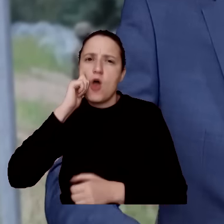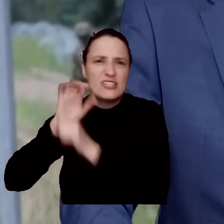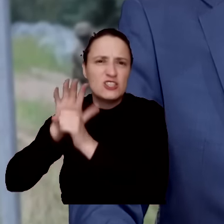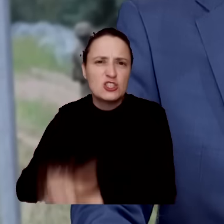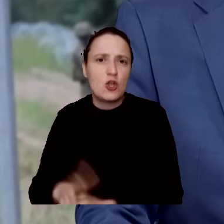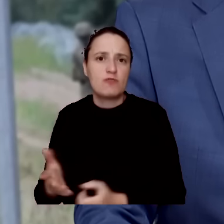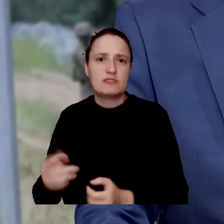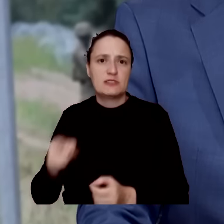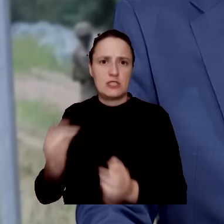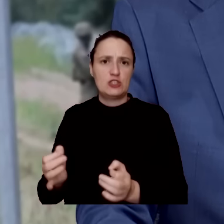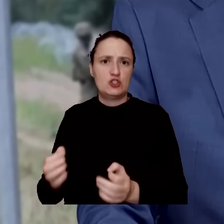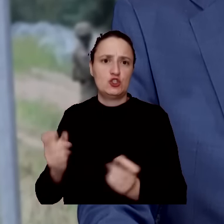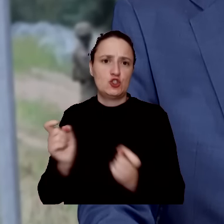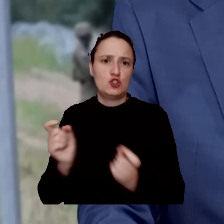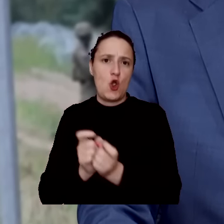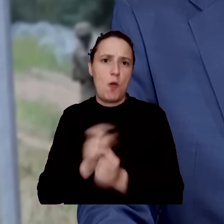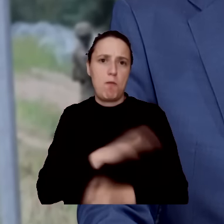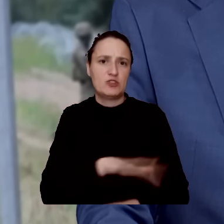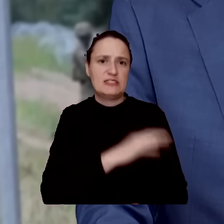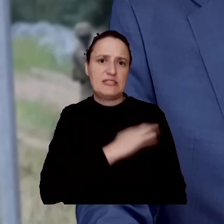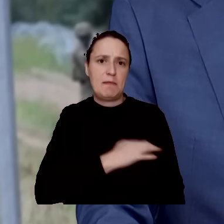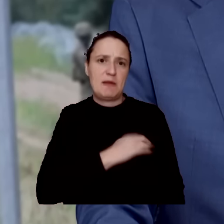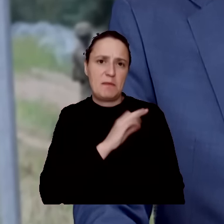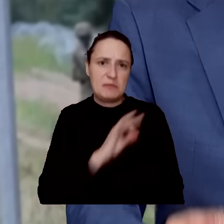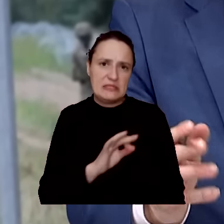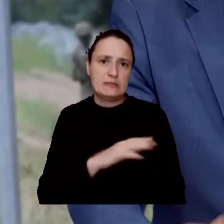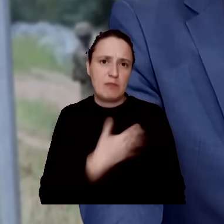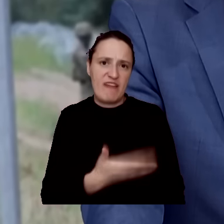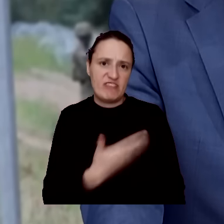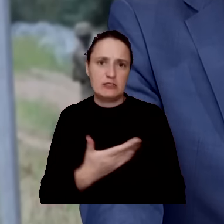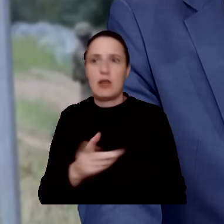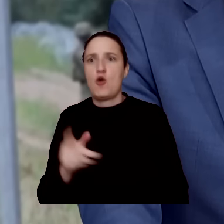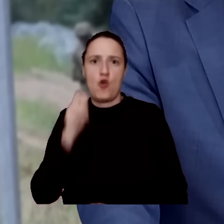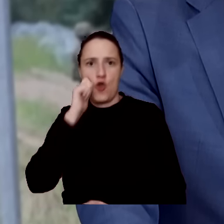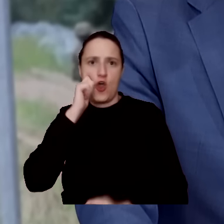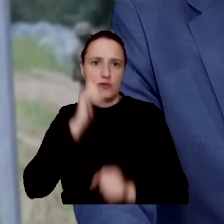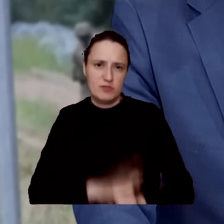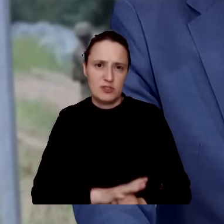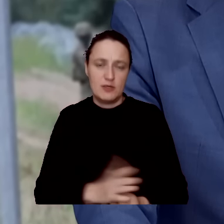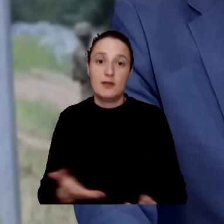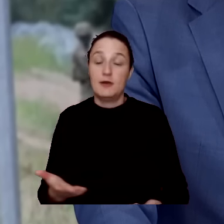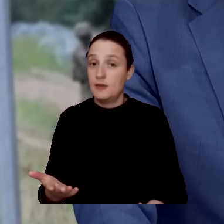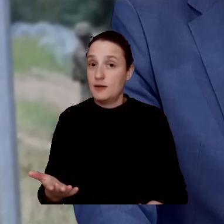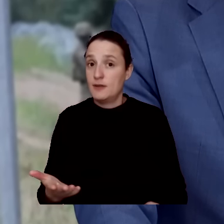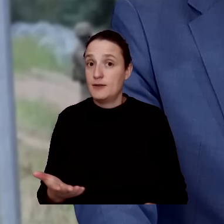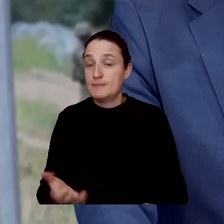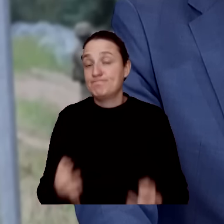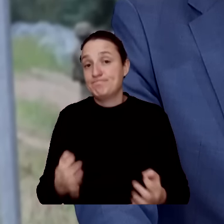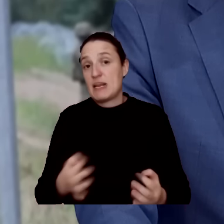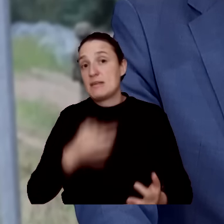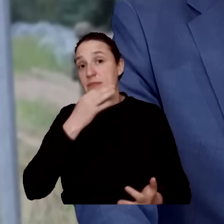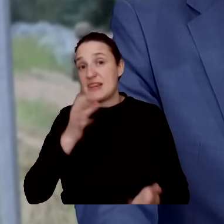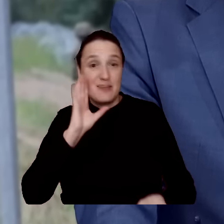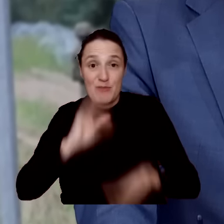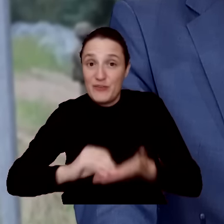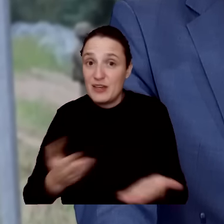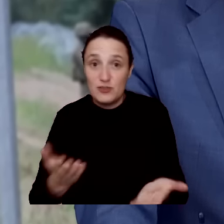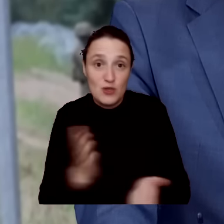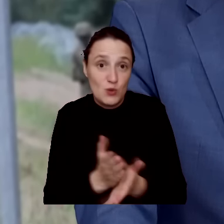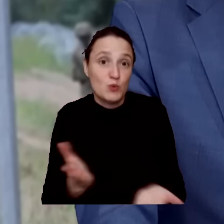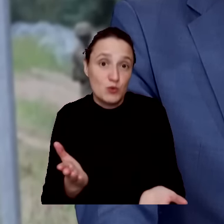obecnej opozycji, tak, obozowi prawicy. Pojawia się nie po raz pierwszy chyba pytanie o to, czy